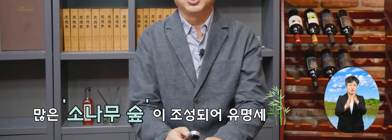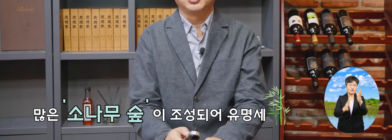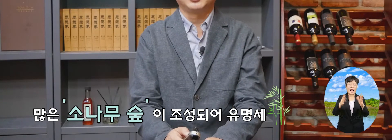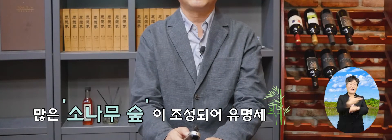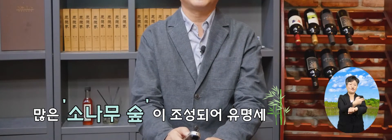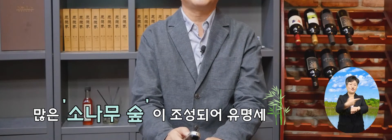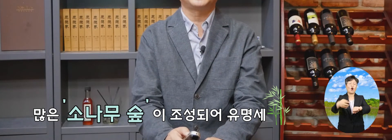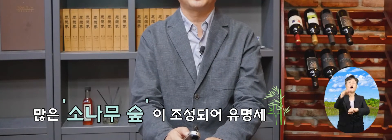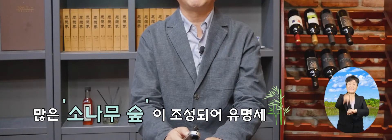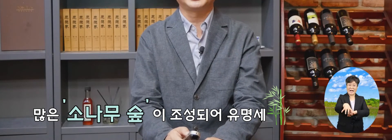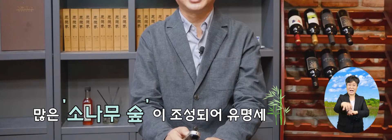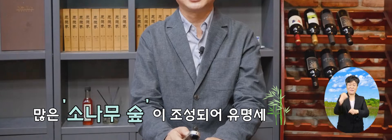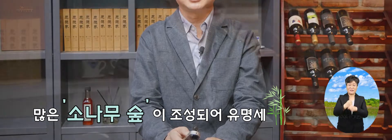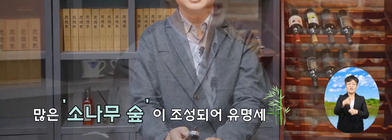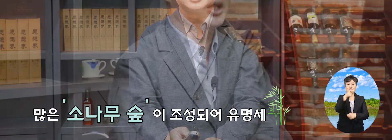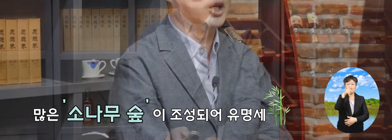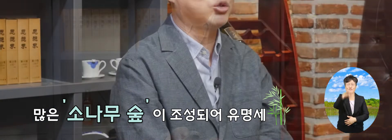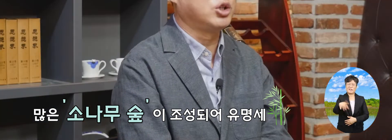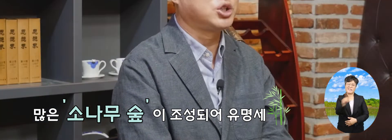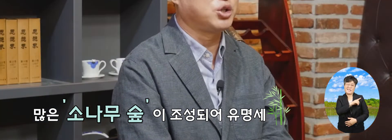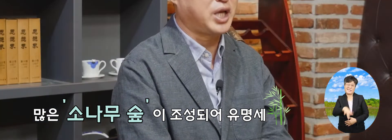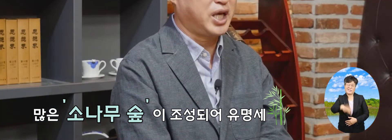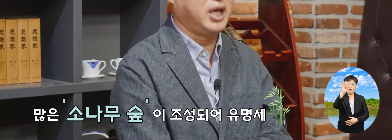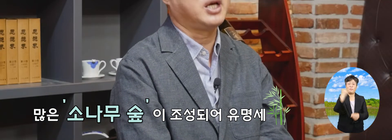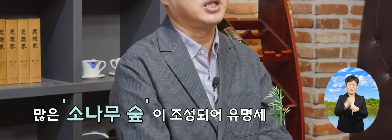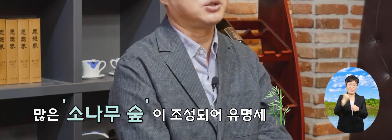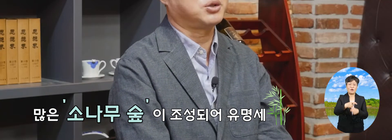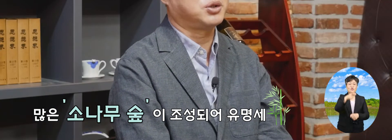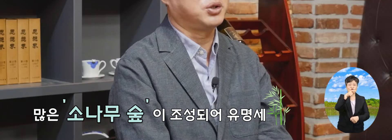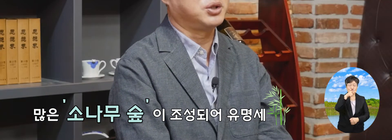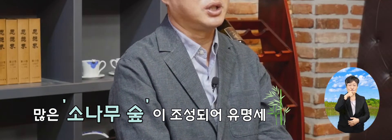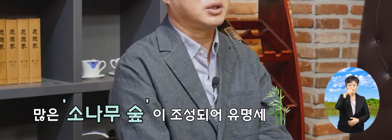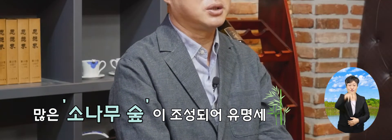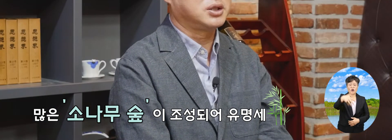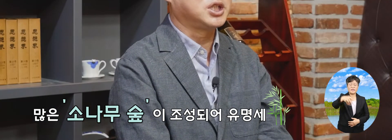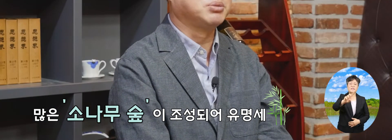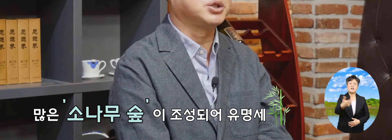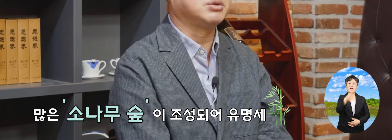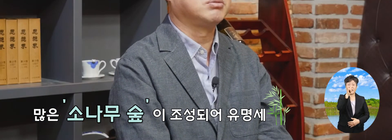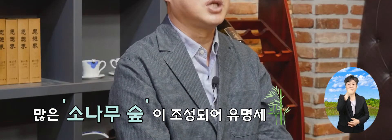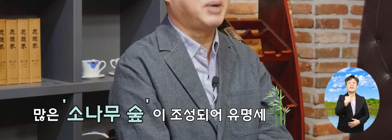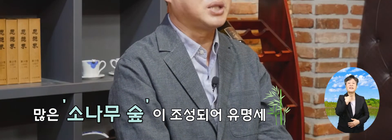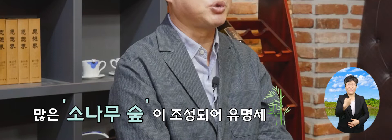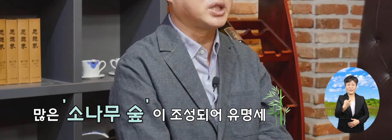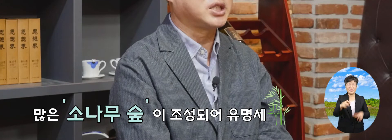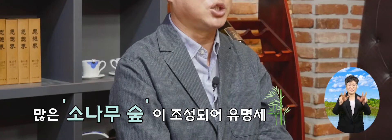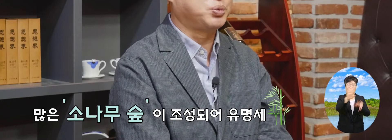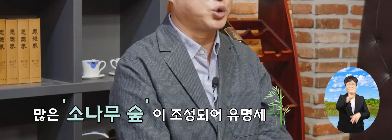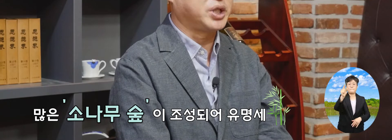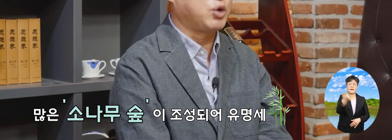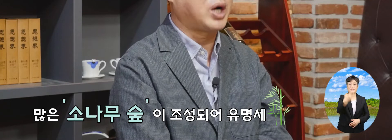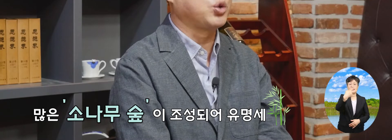만들어졌거든요. 수원 최초의 풀장은 수원천에 있었던 그 지금은 반딧불이